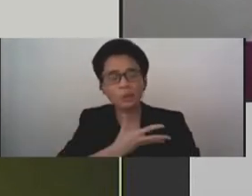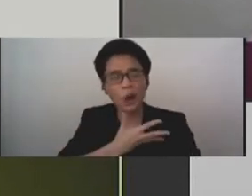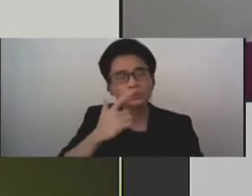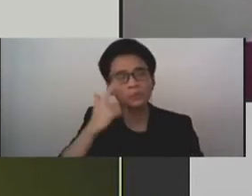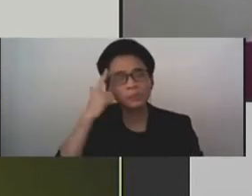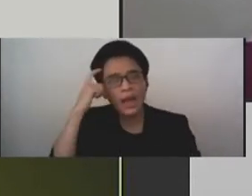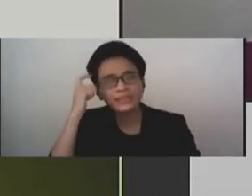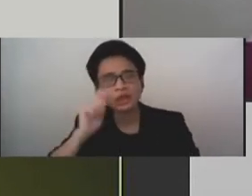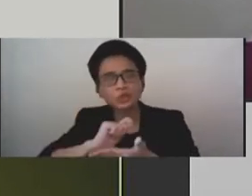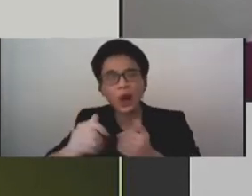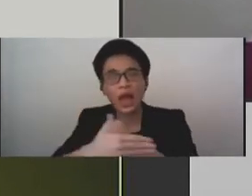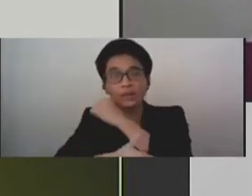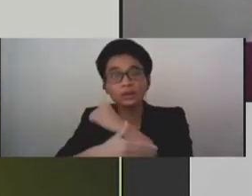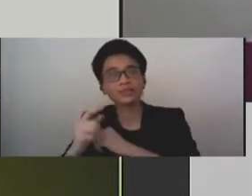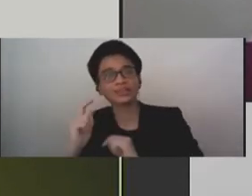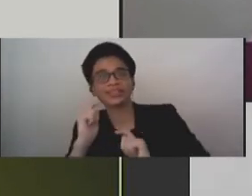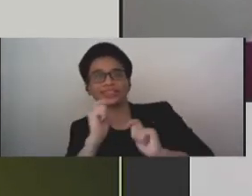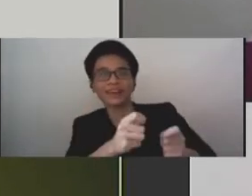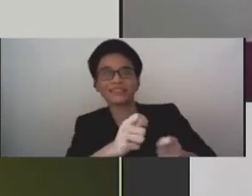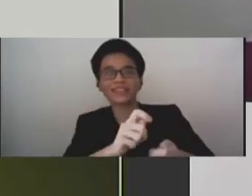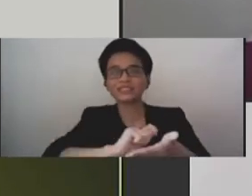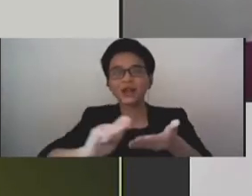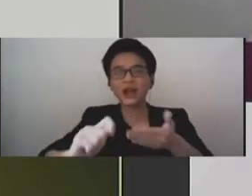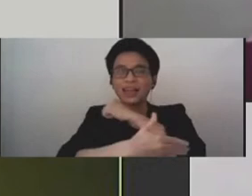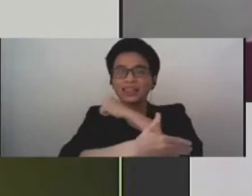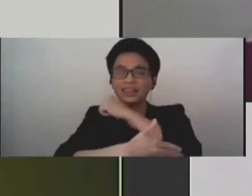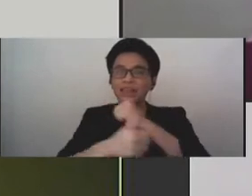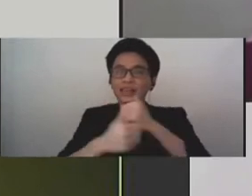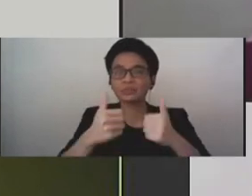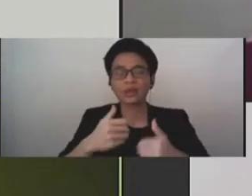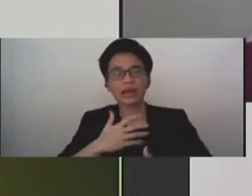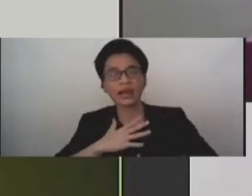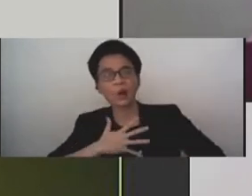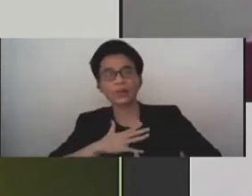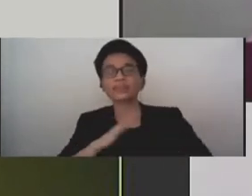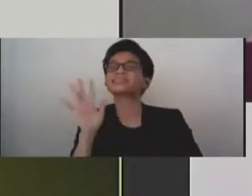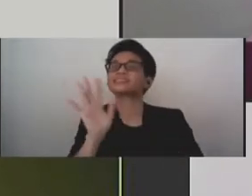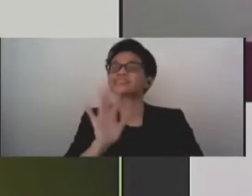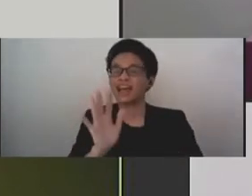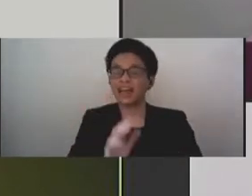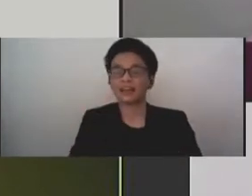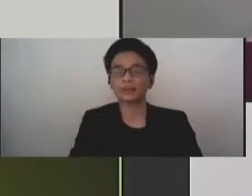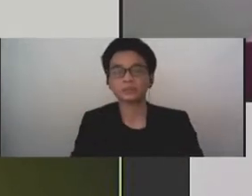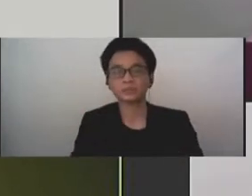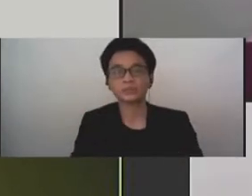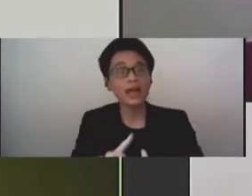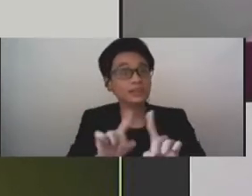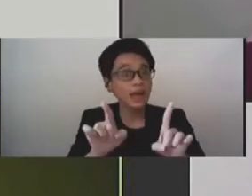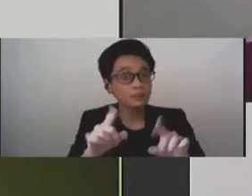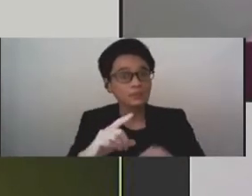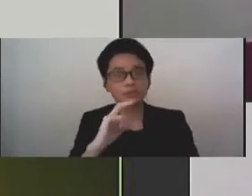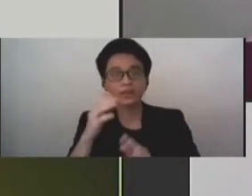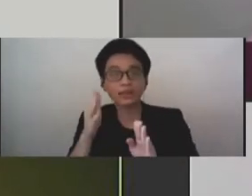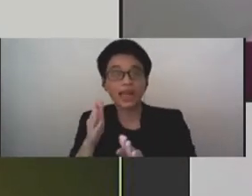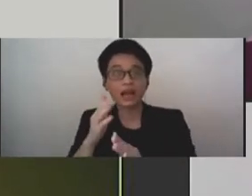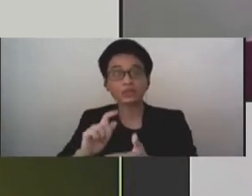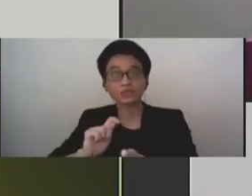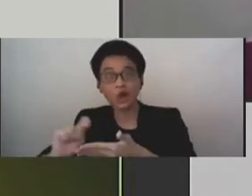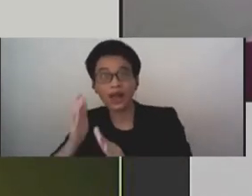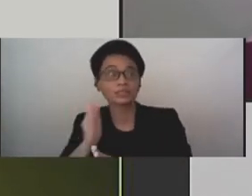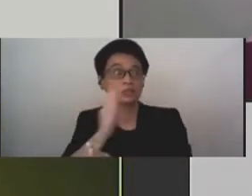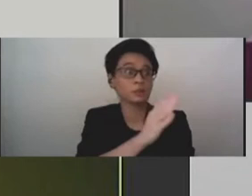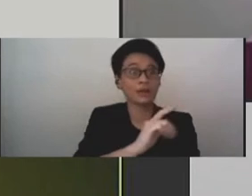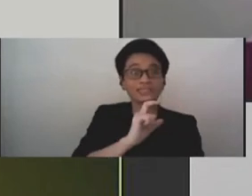bisa dilayanin gitu, tidak perlu khawatir untuk ditolak. Cuman memang waktu pendaftarannya berbeda dengan waktu